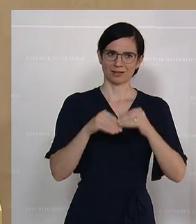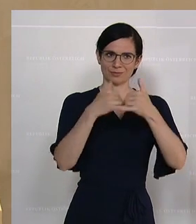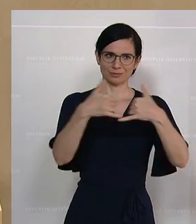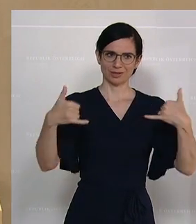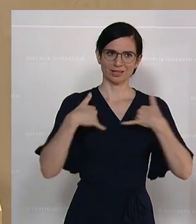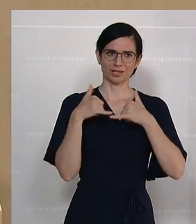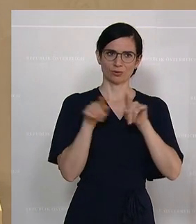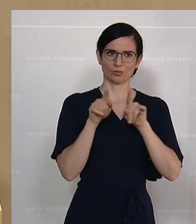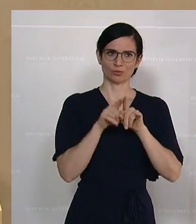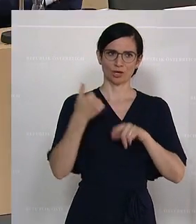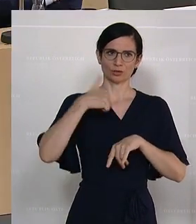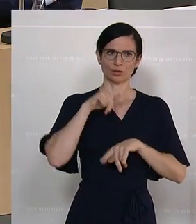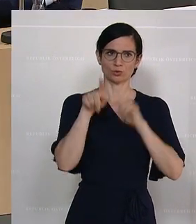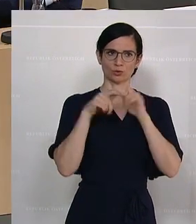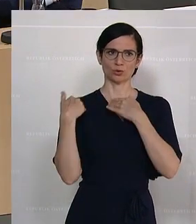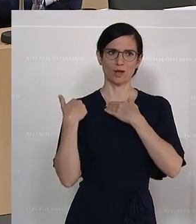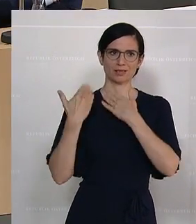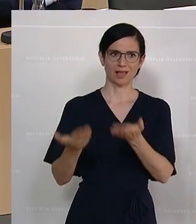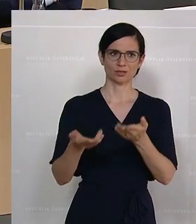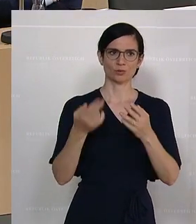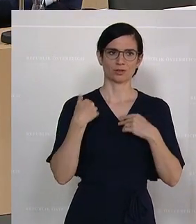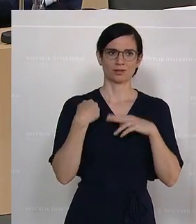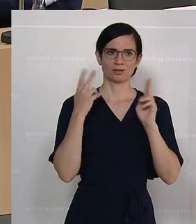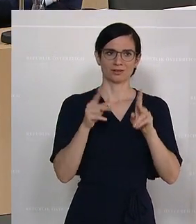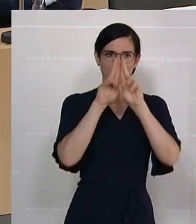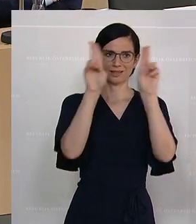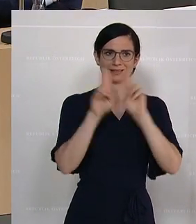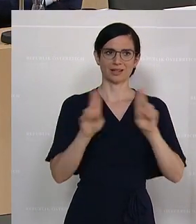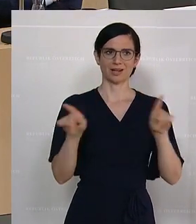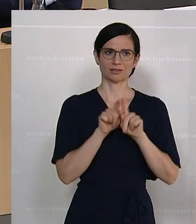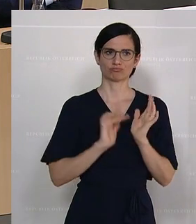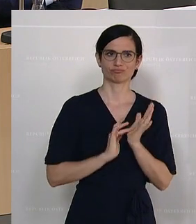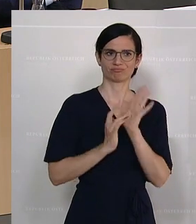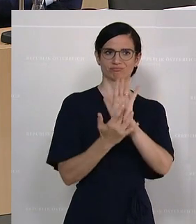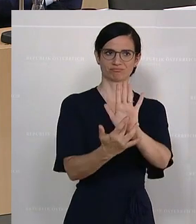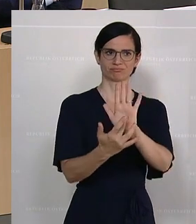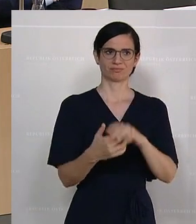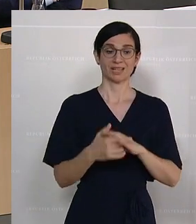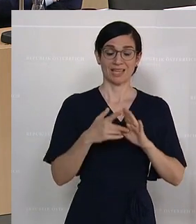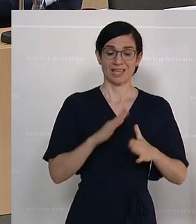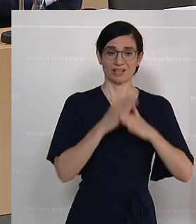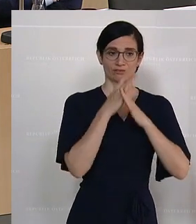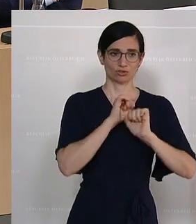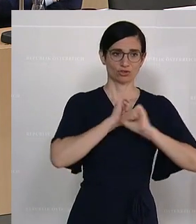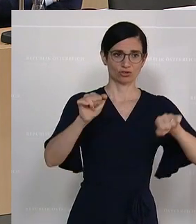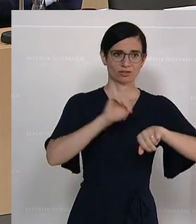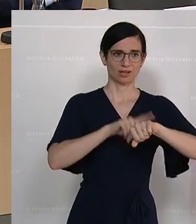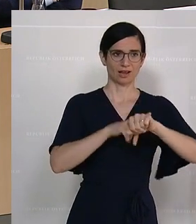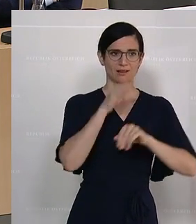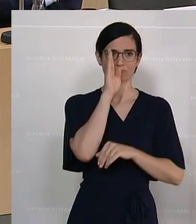steuerentlastung der zugegeben können wir uns international wirklich sehen lassen wir helfen rasch wir helfen